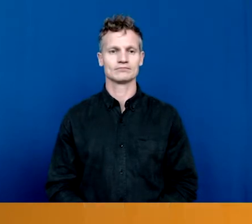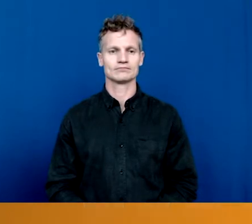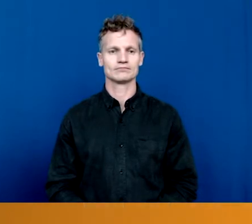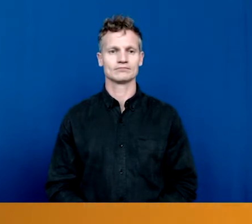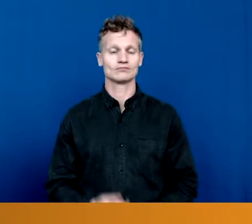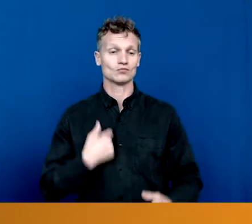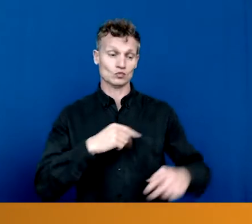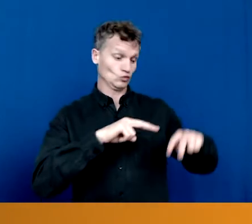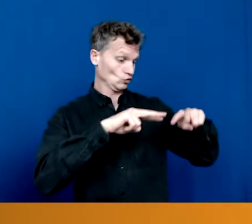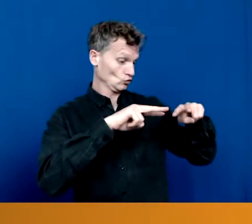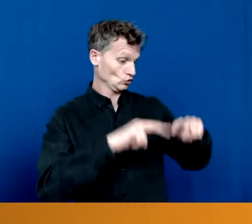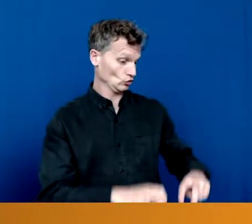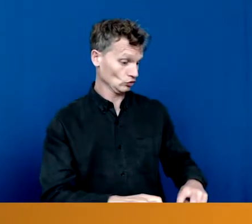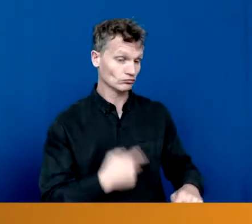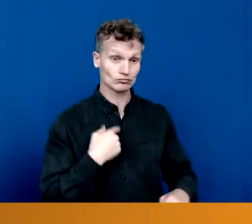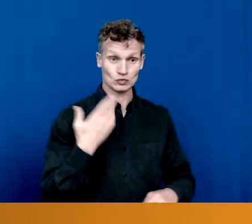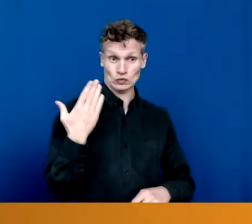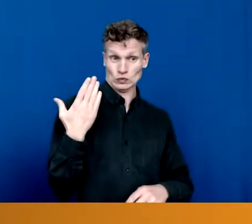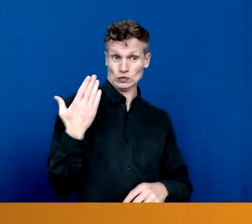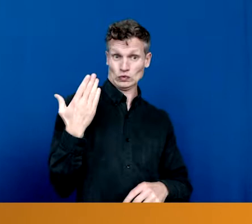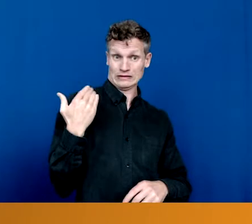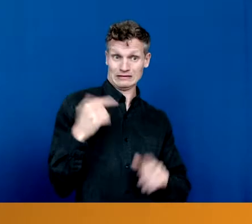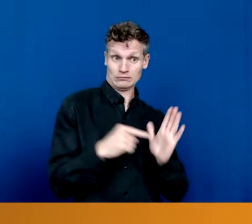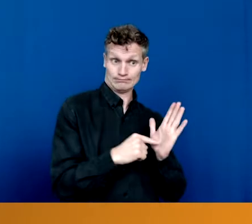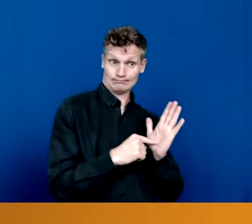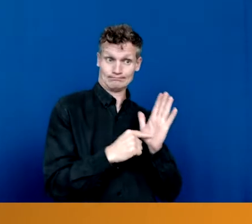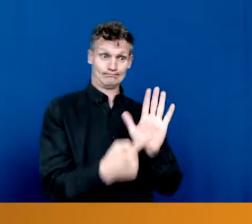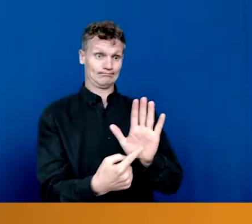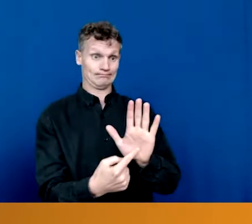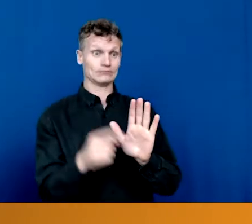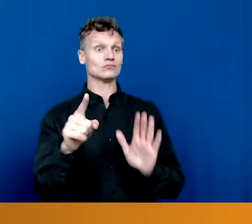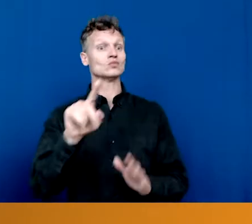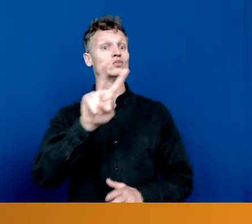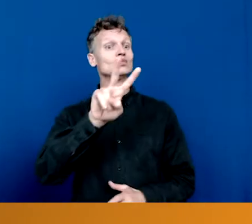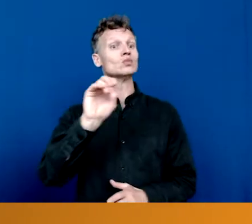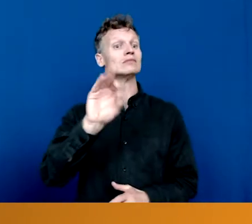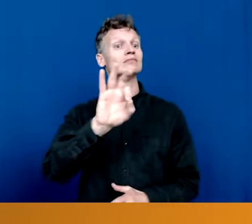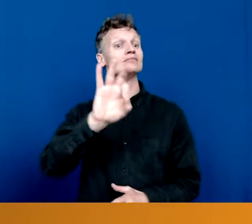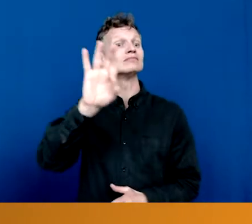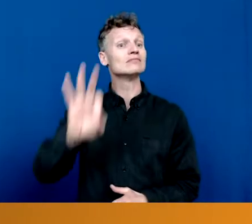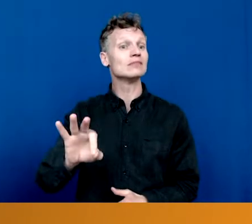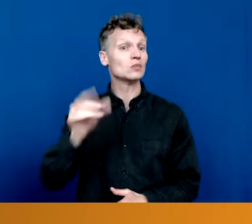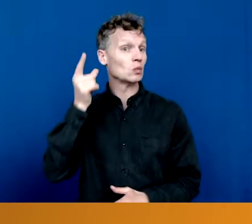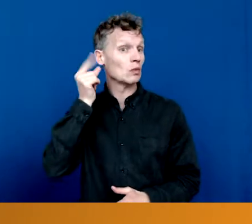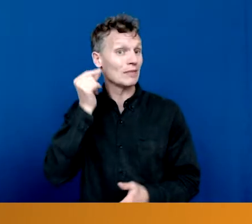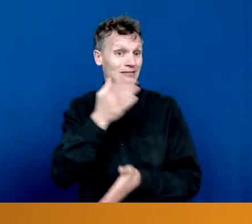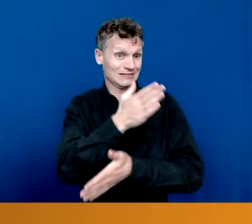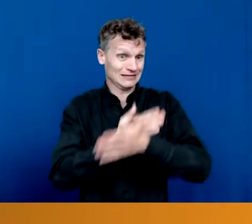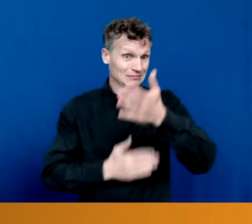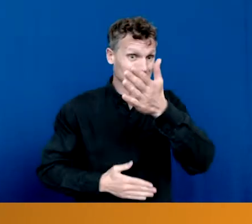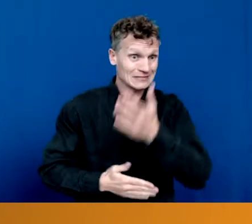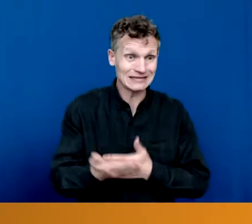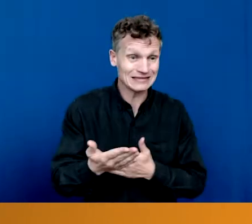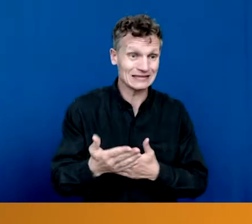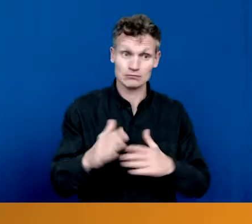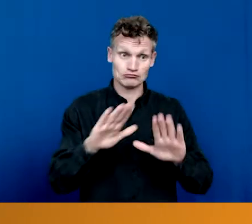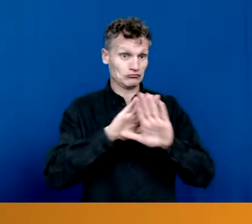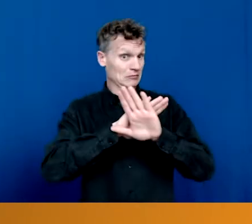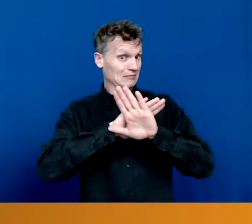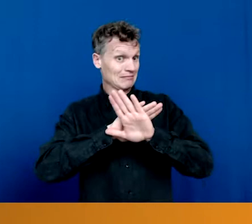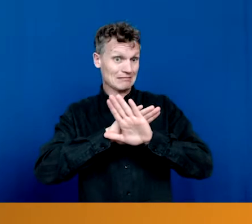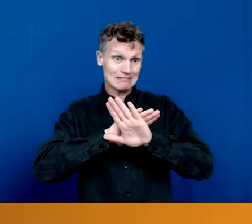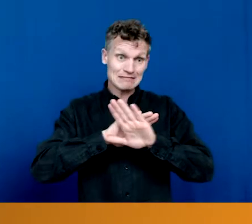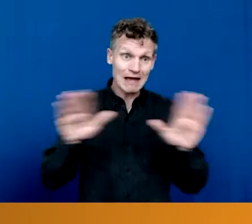Il ressort d'une étude récente que 20% des femmes en situation de handicap n'ont jamais utilisé